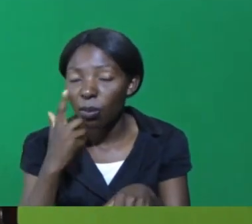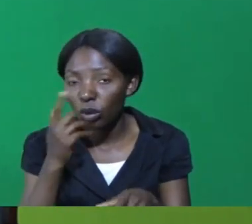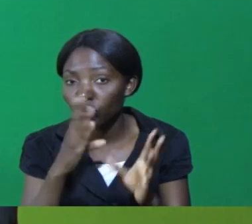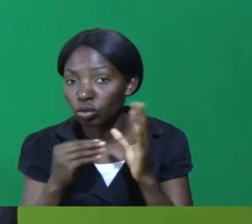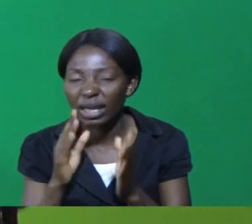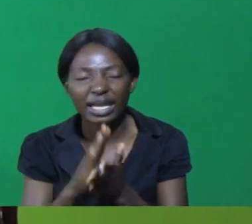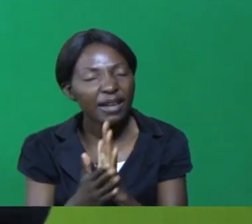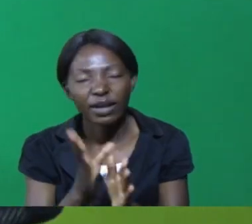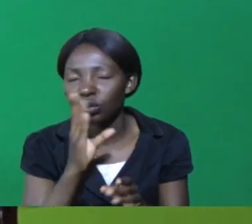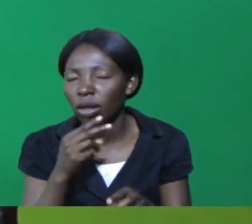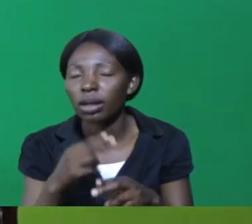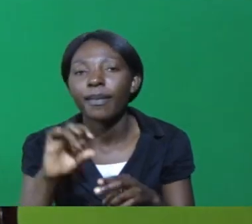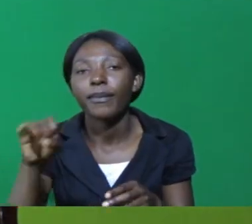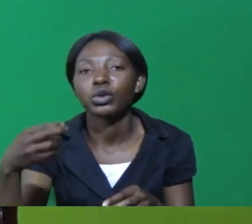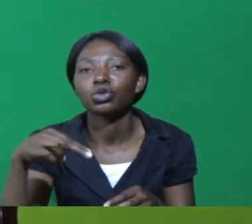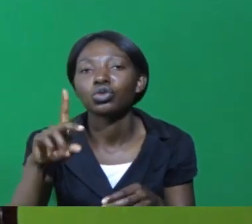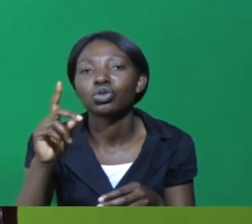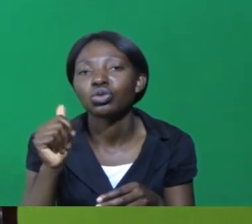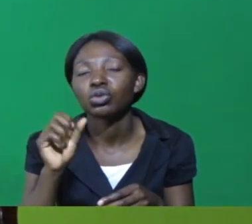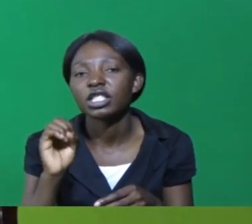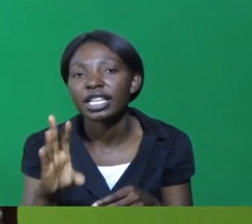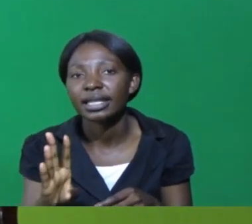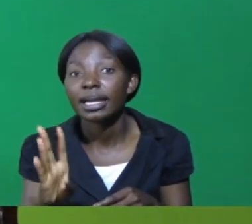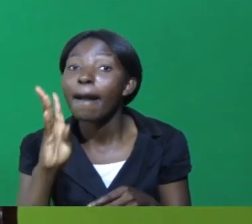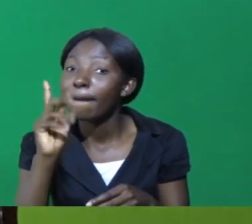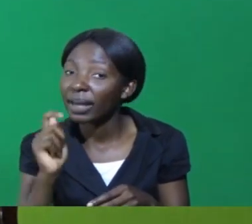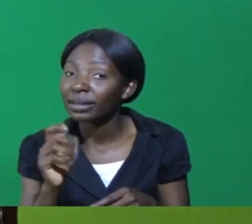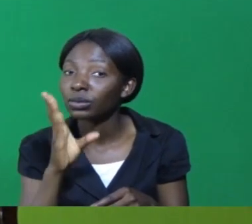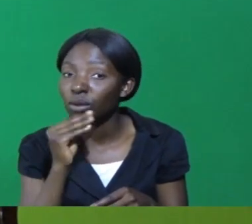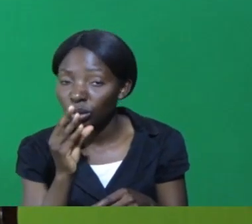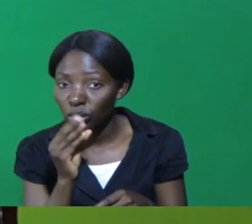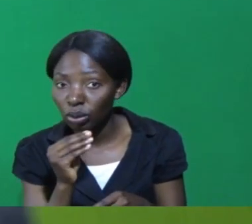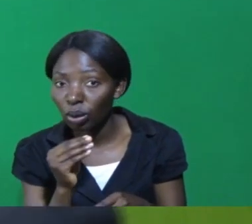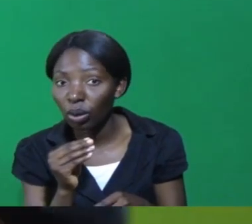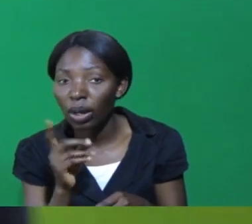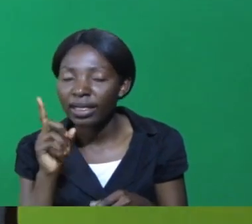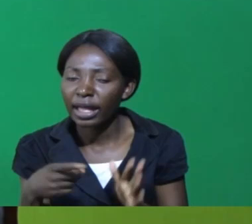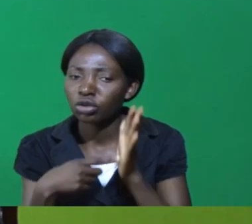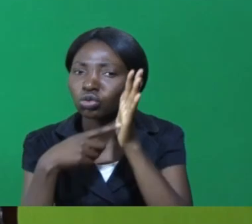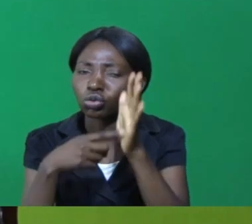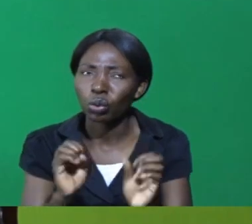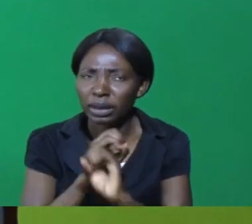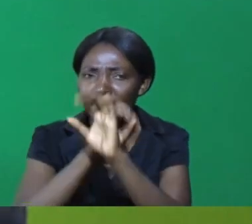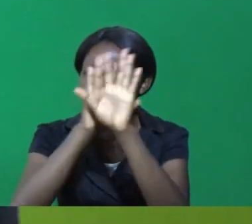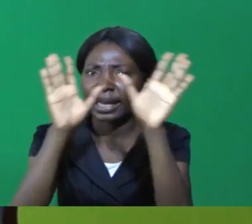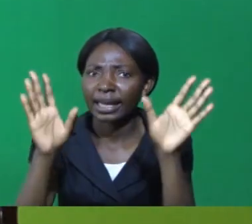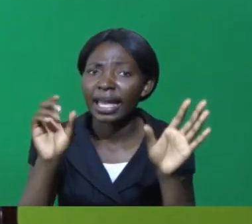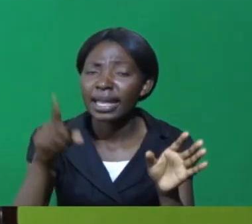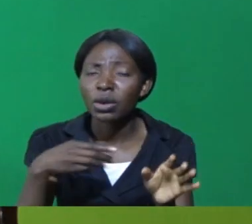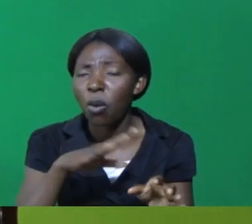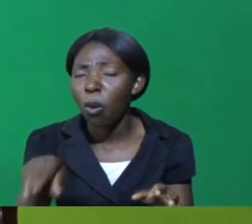asingadudze nezita kuti ndinhingi. Asi aitaura zvaiburitsa pachena kuti